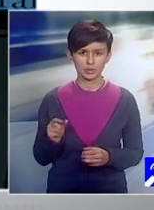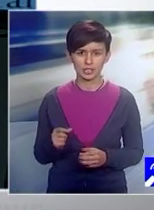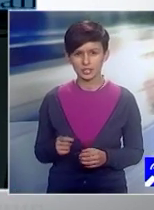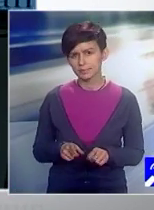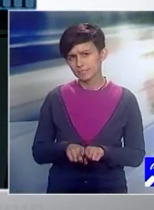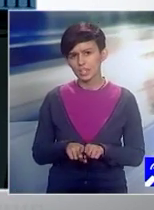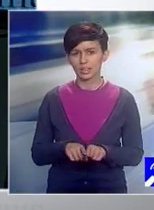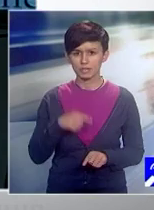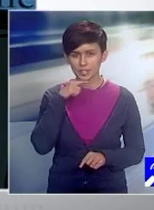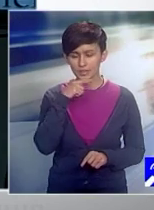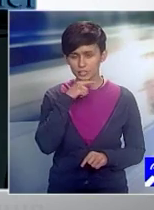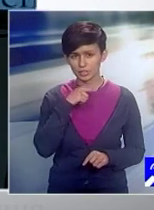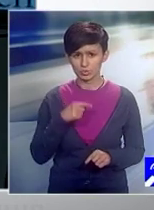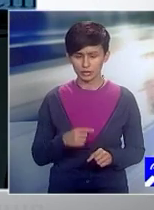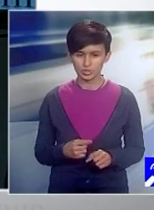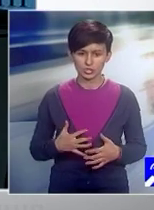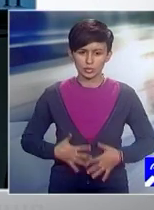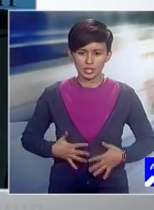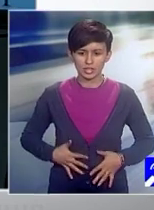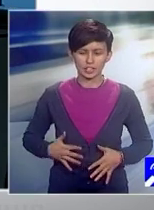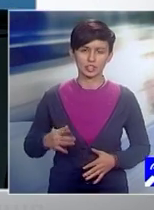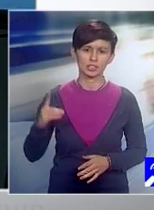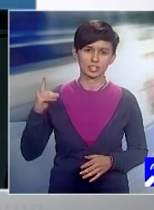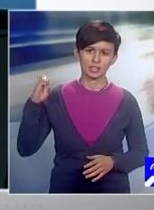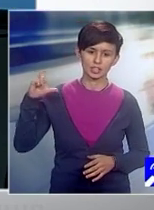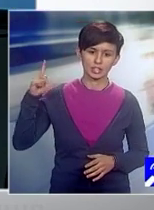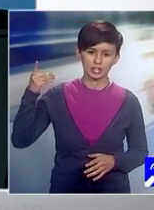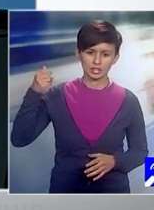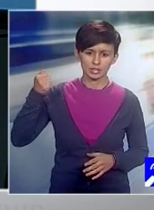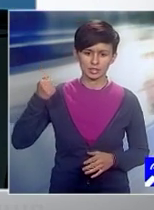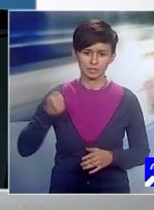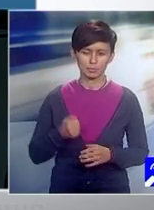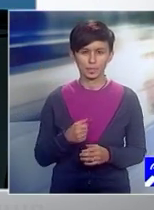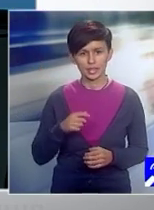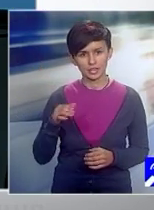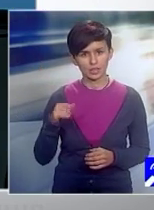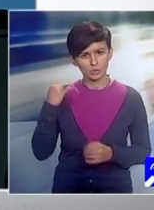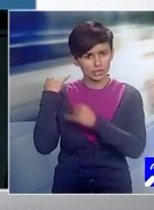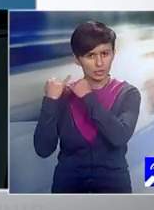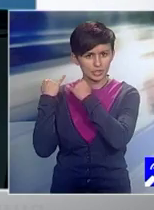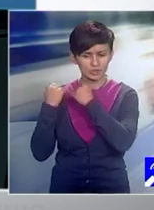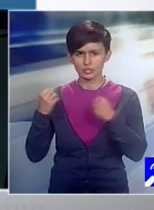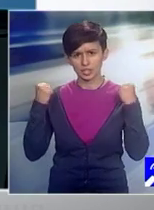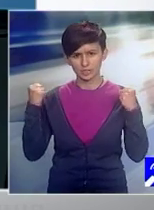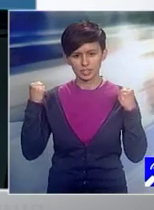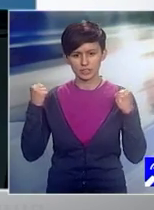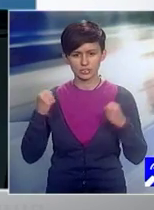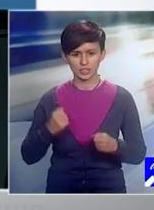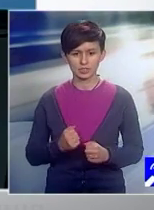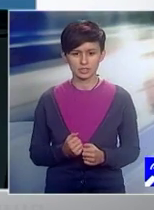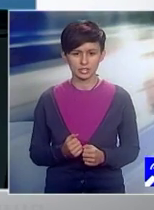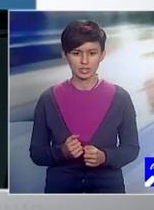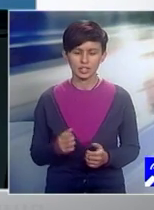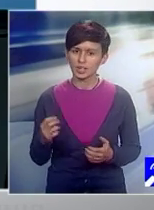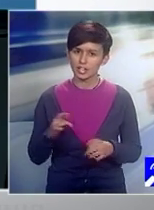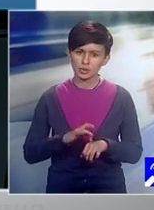rușii lipoveni. Iar ucrainenii din Sfântul Gheorghe, cunoscuți și sub denumirea de haholi cu istorie vitejească în spate, ei s-au